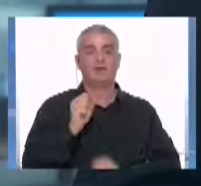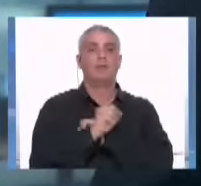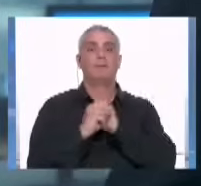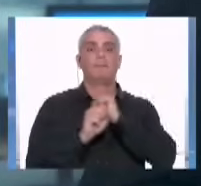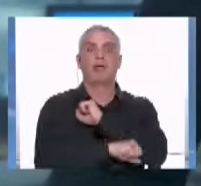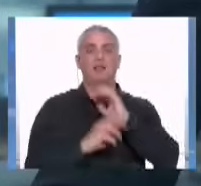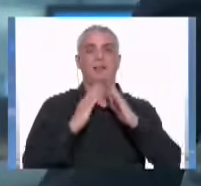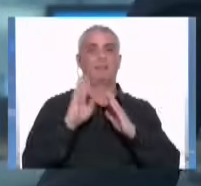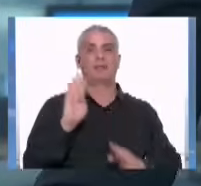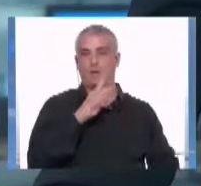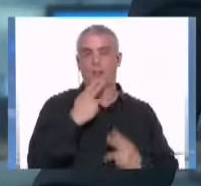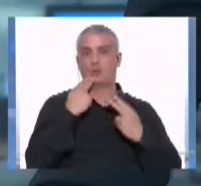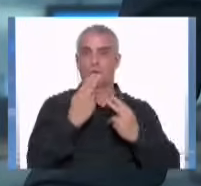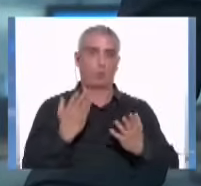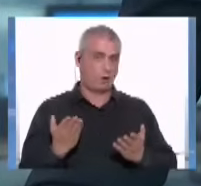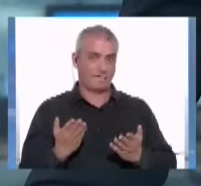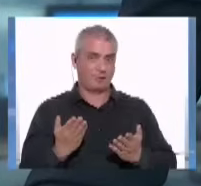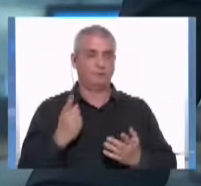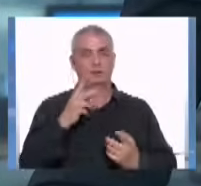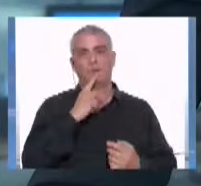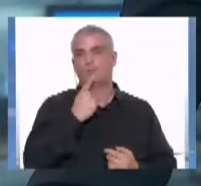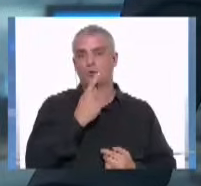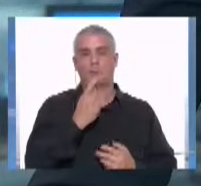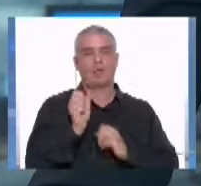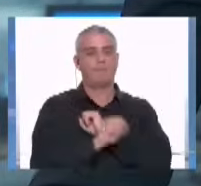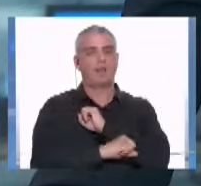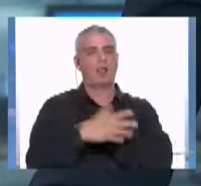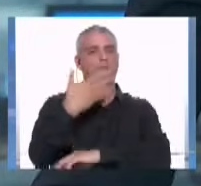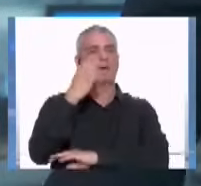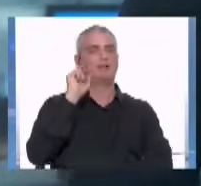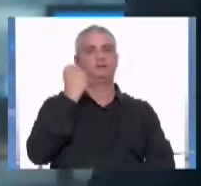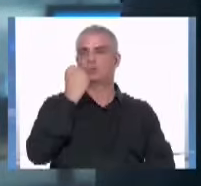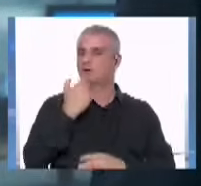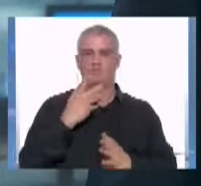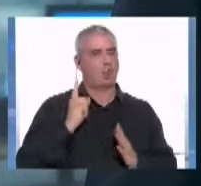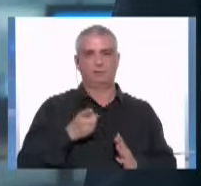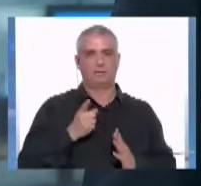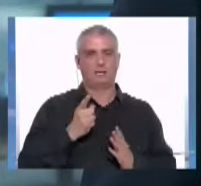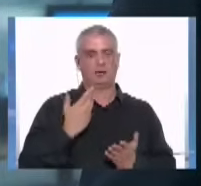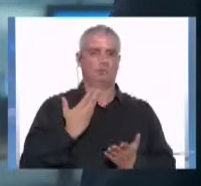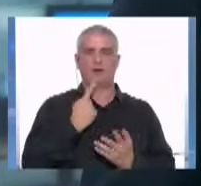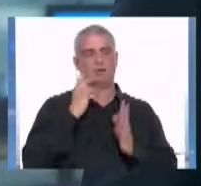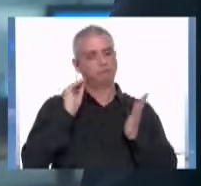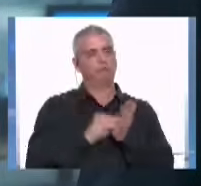ברל מסרו לנו בתגובה, מדובר במכללה ממלכתית ציונית ואין שום צורך לאשש הגדרה. זו.